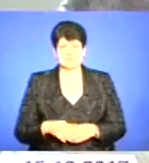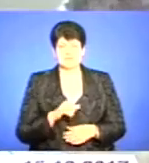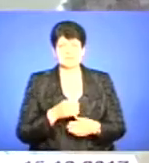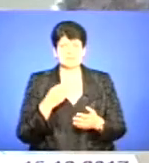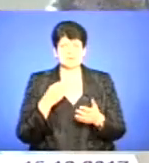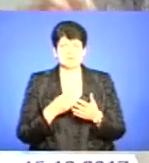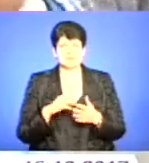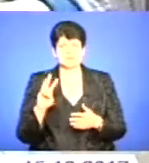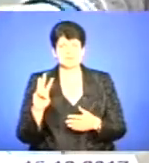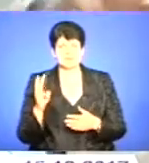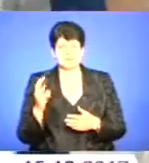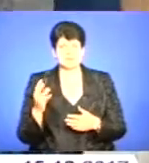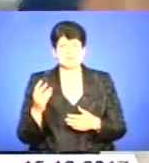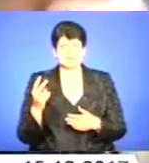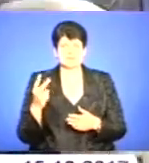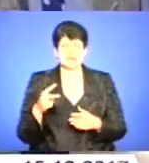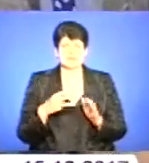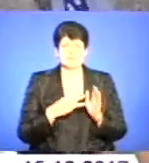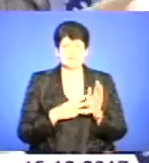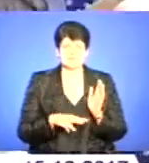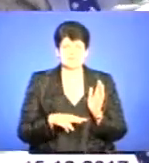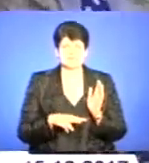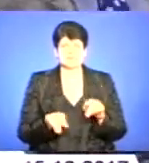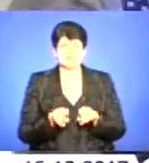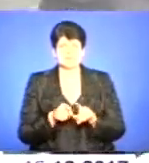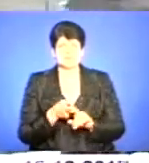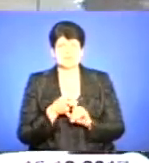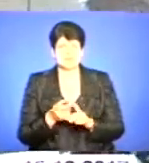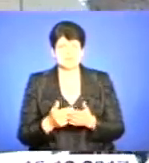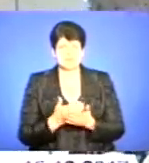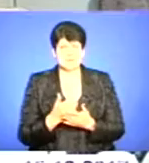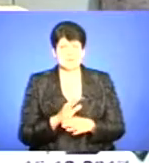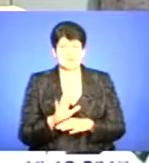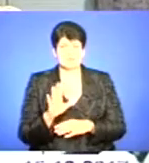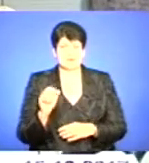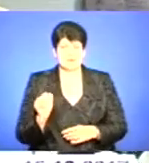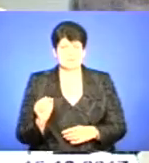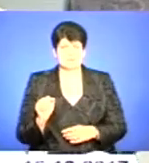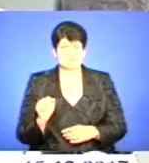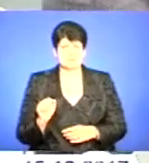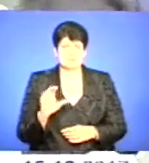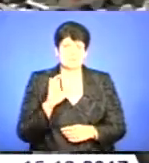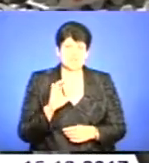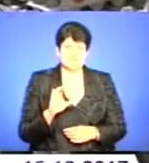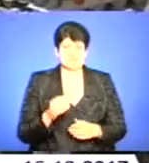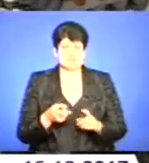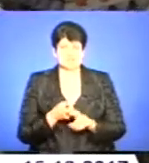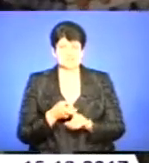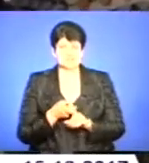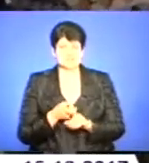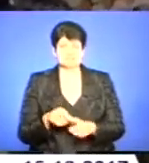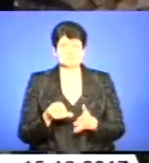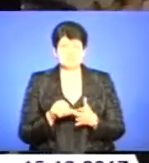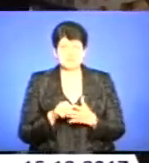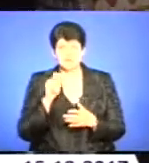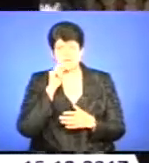Найдорожчі 3,280. Також залежить від якості і від виробника. Від величини залежить. Представники